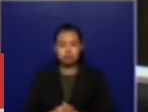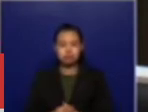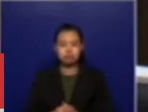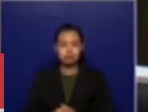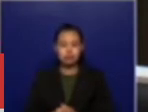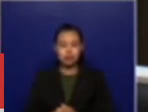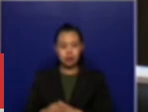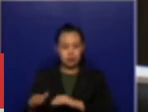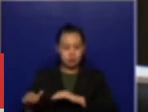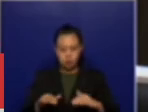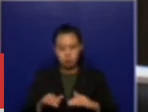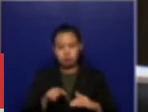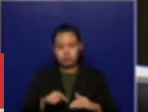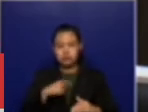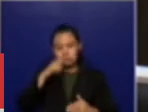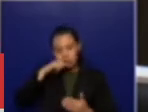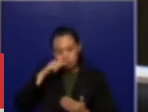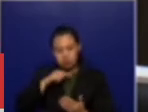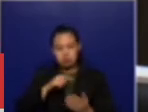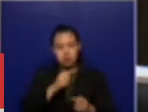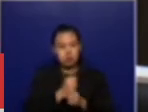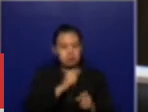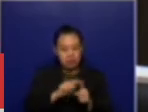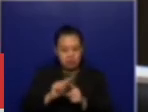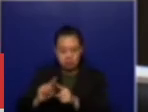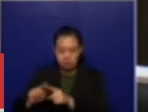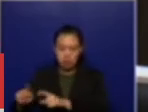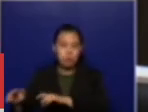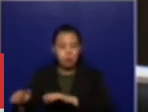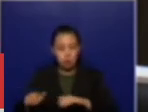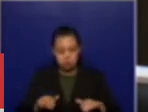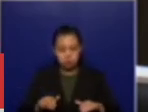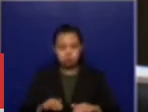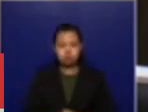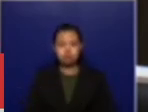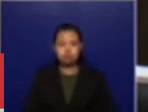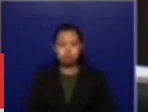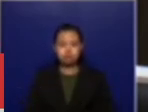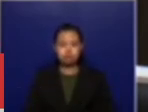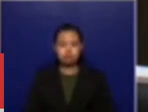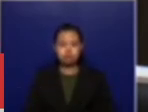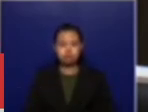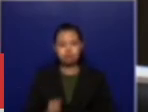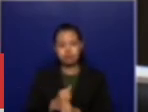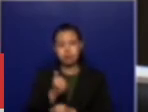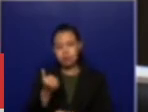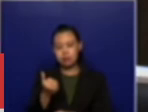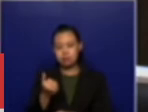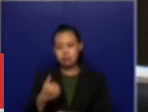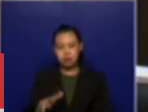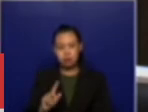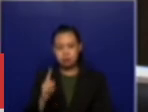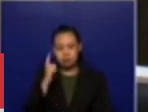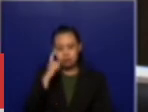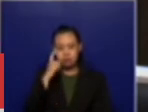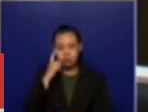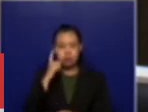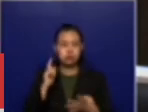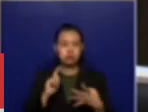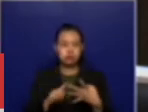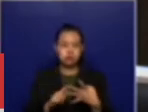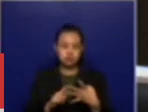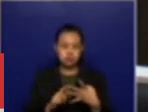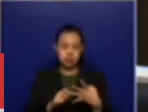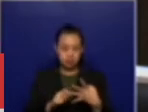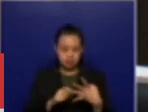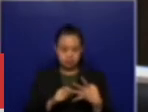พร้อมของวัตถุดิบที่ผลิตได้ในประเทศทำได้ว่าไม่ทราบนะครับข้อ3ครับท่านต้องเปลี่ยน